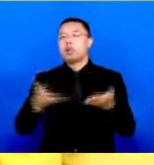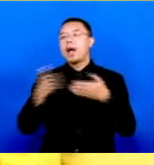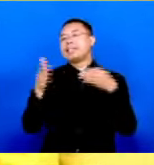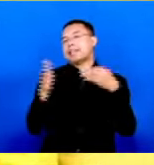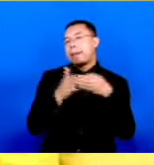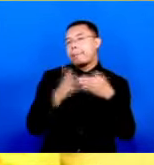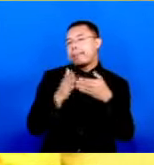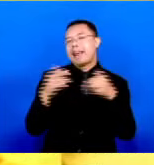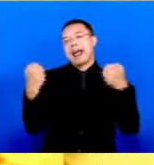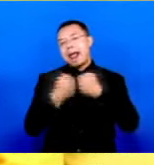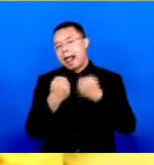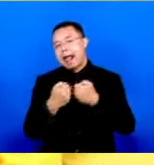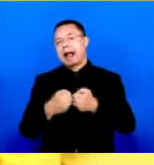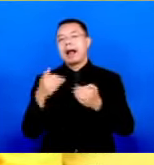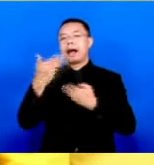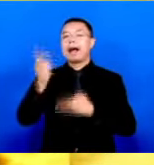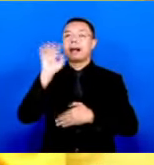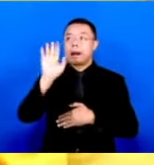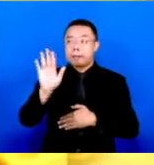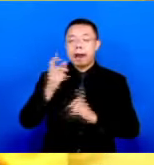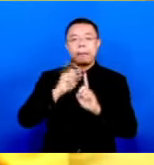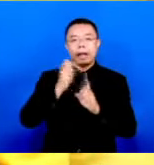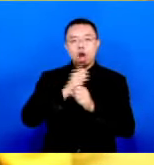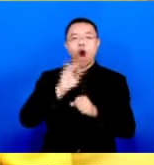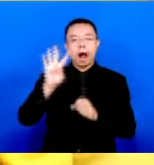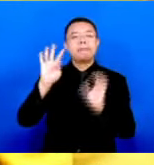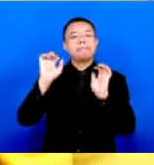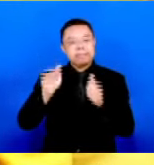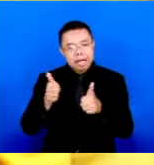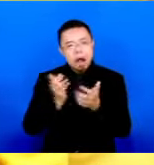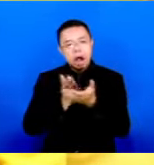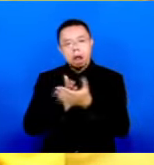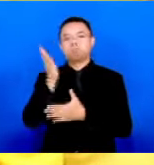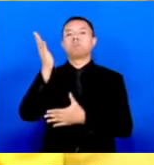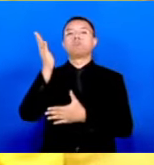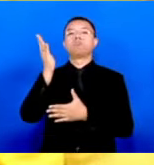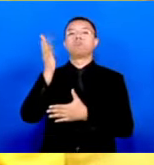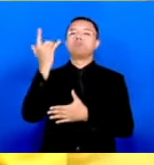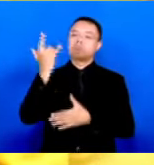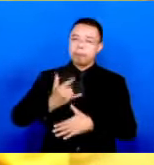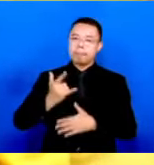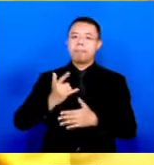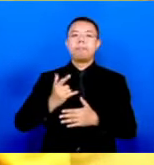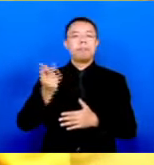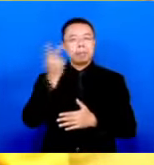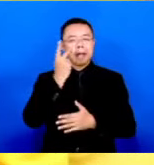tantangan apapun, Partai Golkar bisa dan tetap